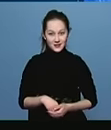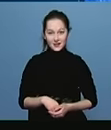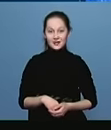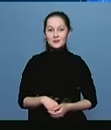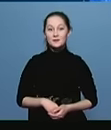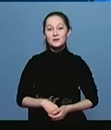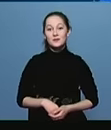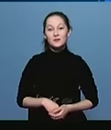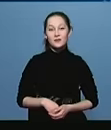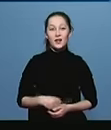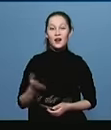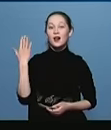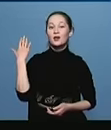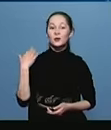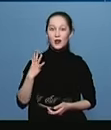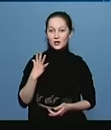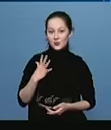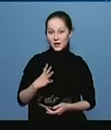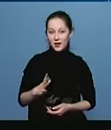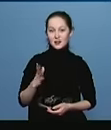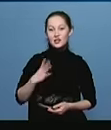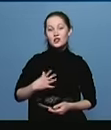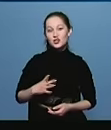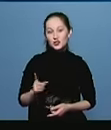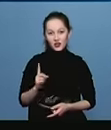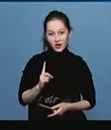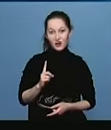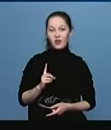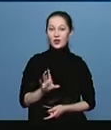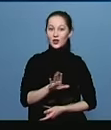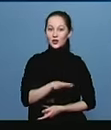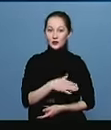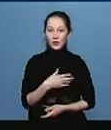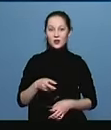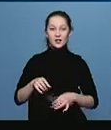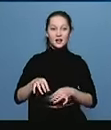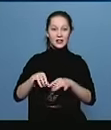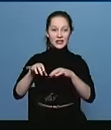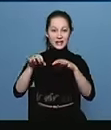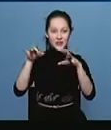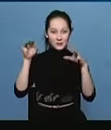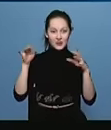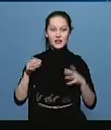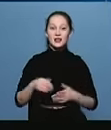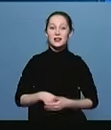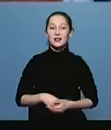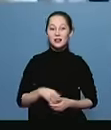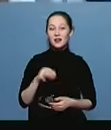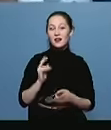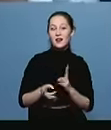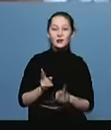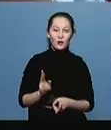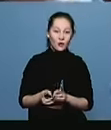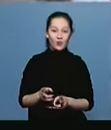скипятил. А то раньше приходилось ждать самовар, там дымит, угля готовить надо.